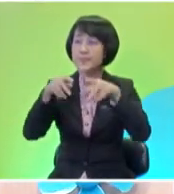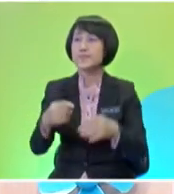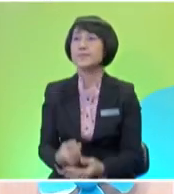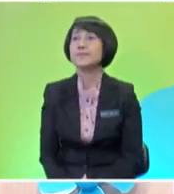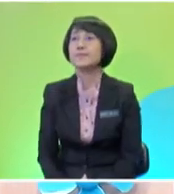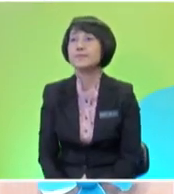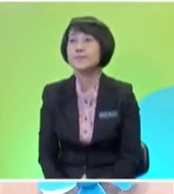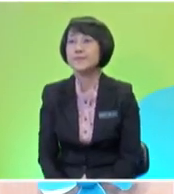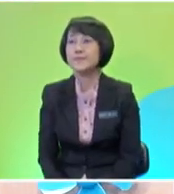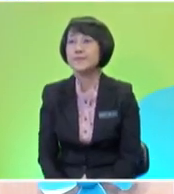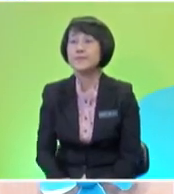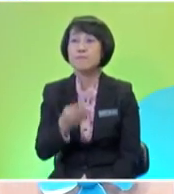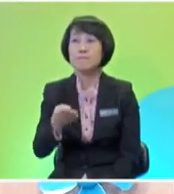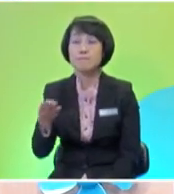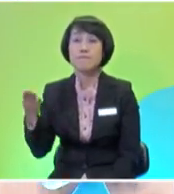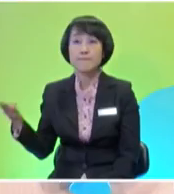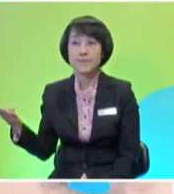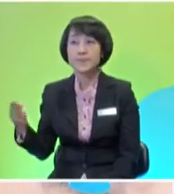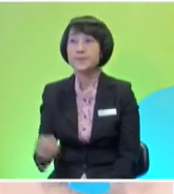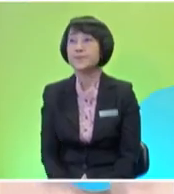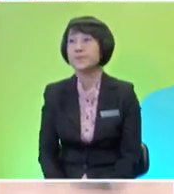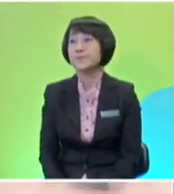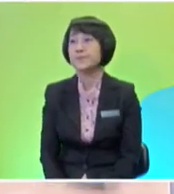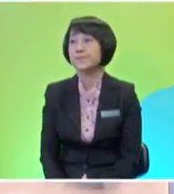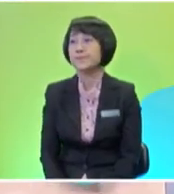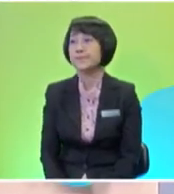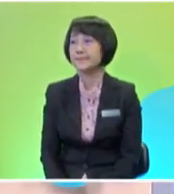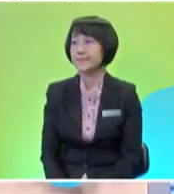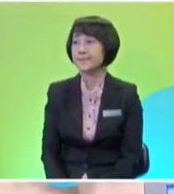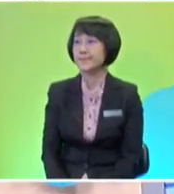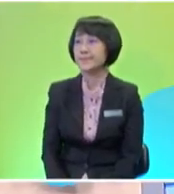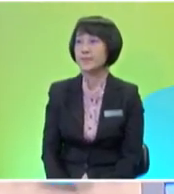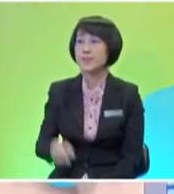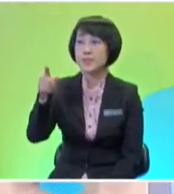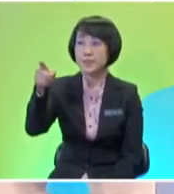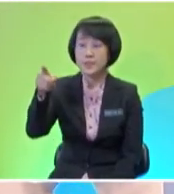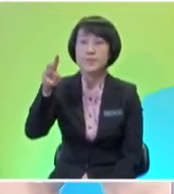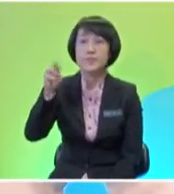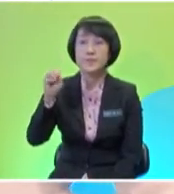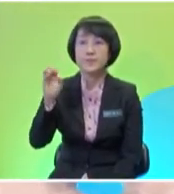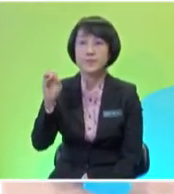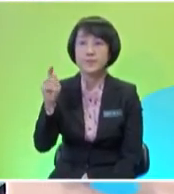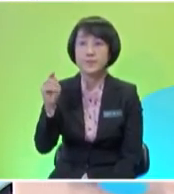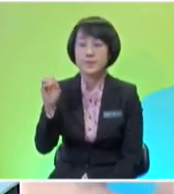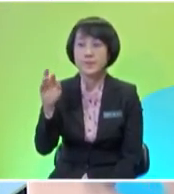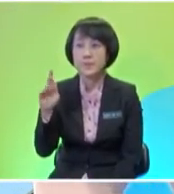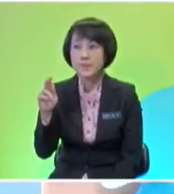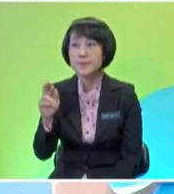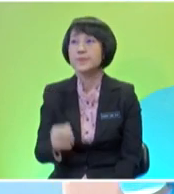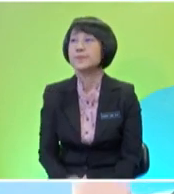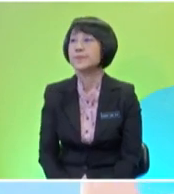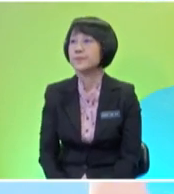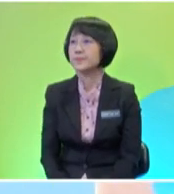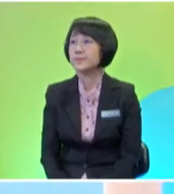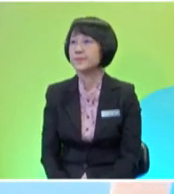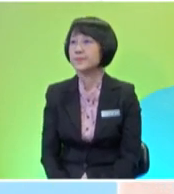lihat kat situ, kita ada bahan-bahan seperti, kita ada motor. Okey, di sini kita ada motor. Okey, bahan apa lagi yang ada tu Irfan? Okey, motor, kita